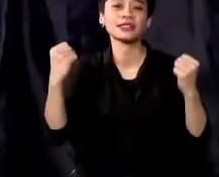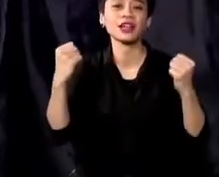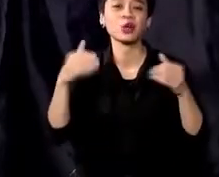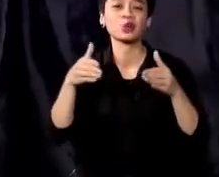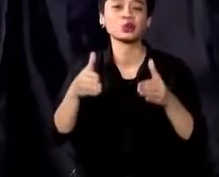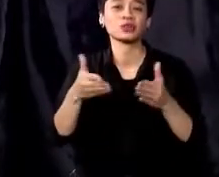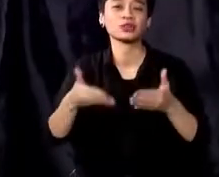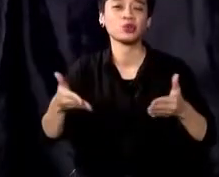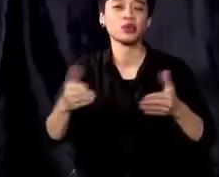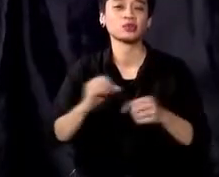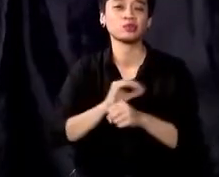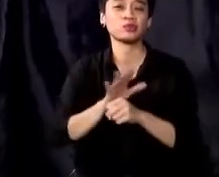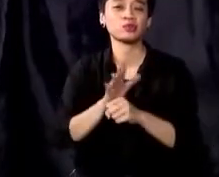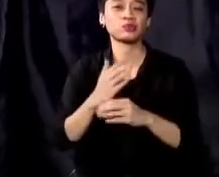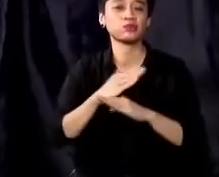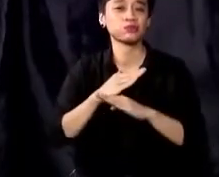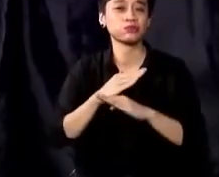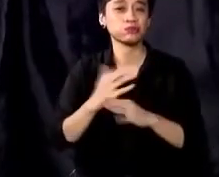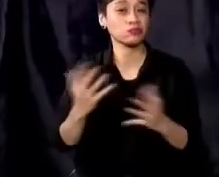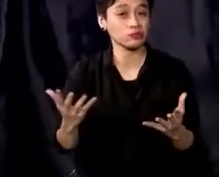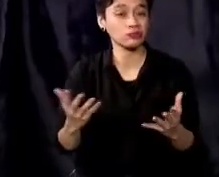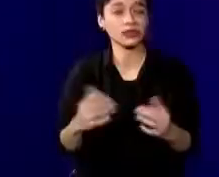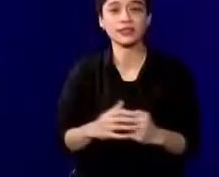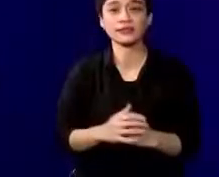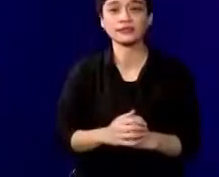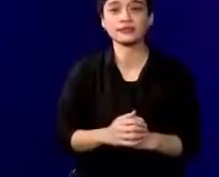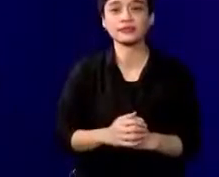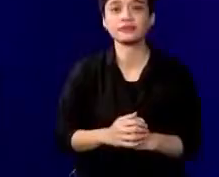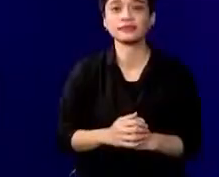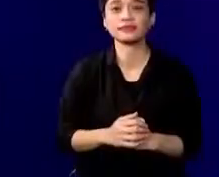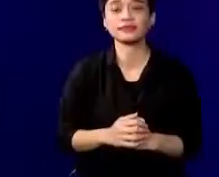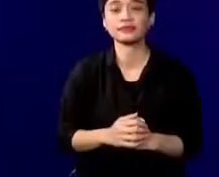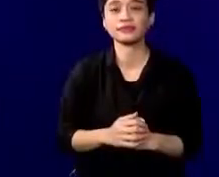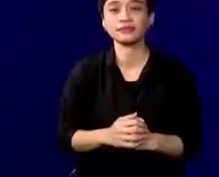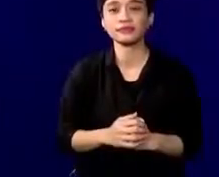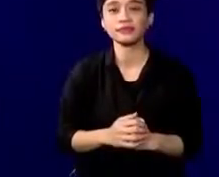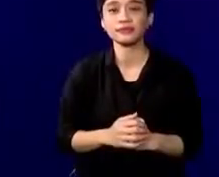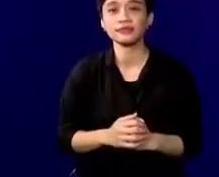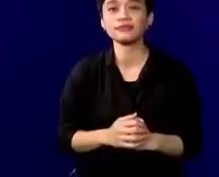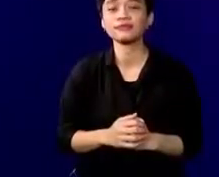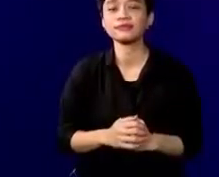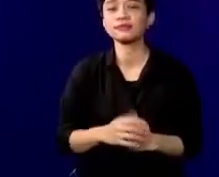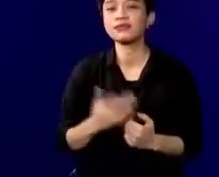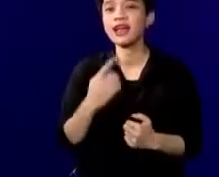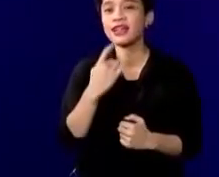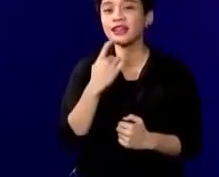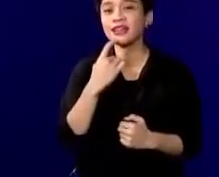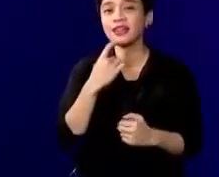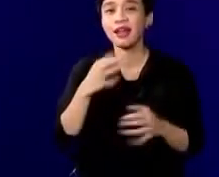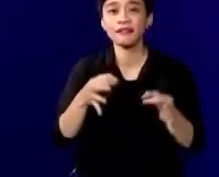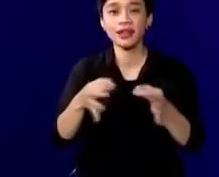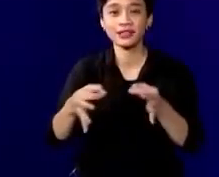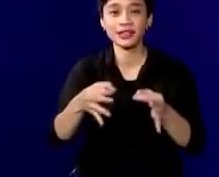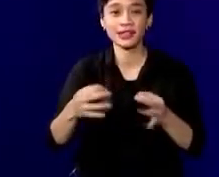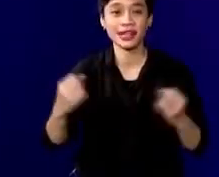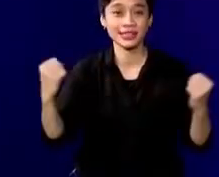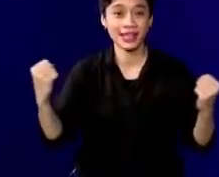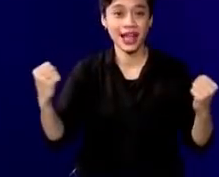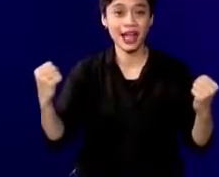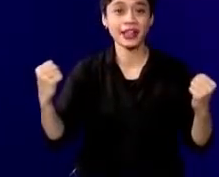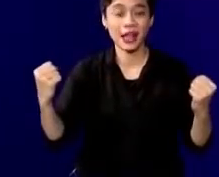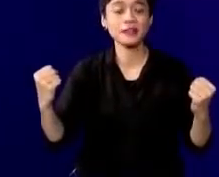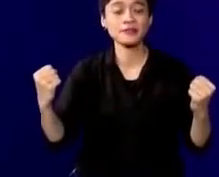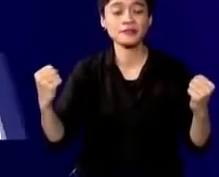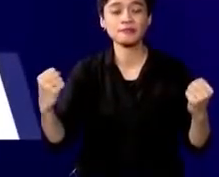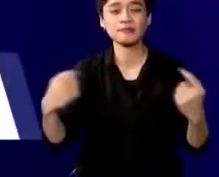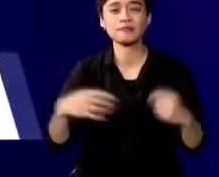covid-19 ini apa ya Saya hanya menyampaikan untuk penyedia Fasilitas Kesehatan walaupun kita